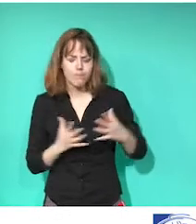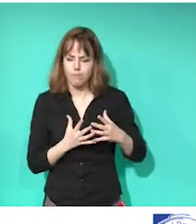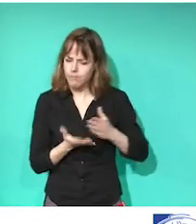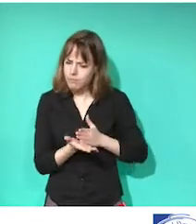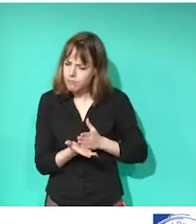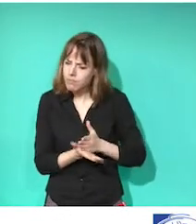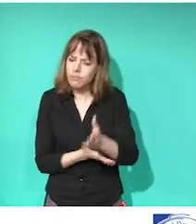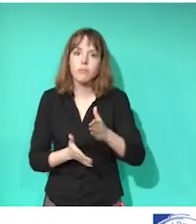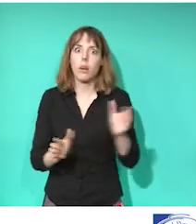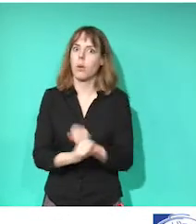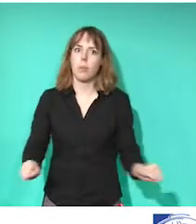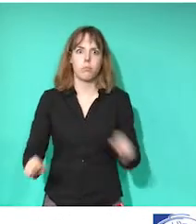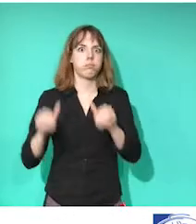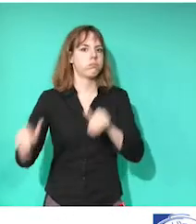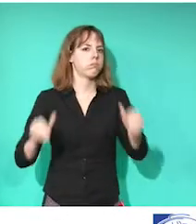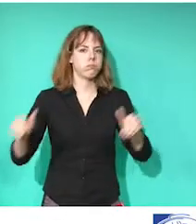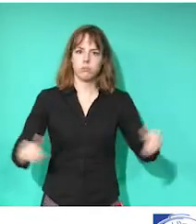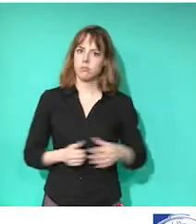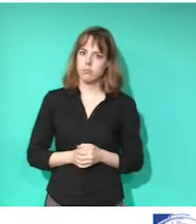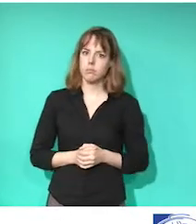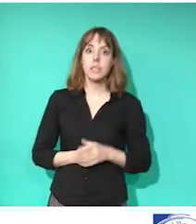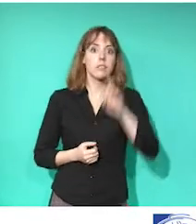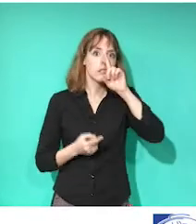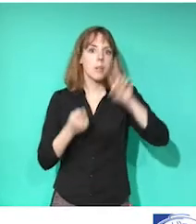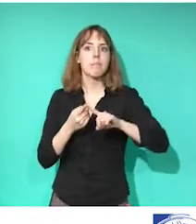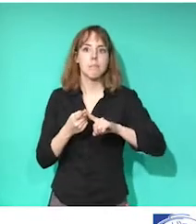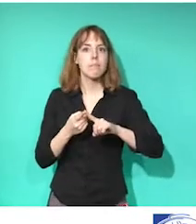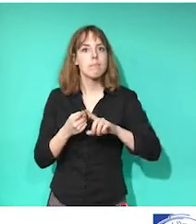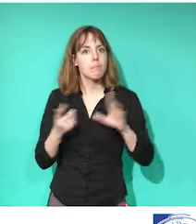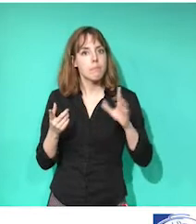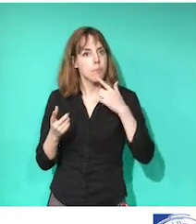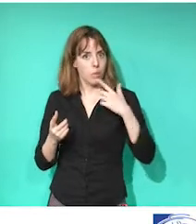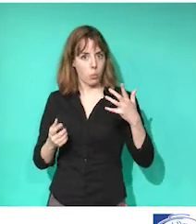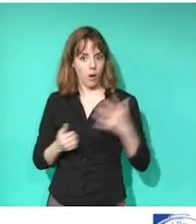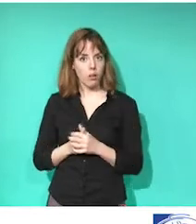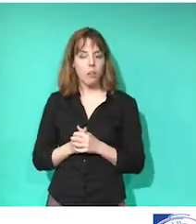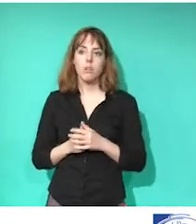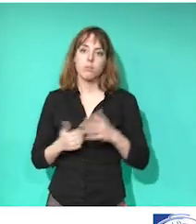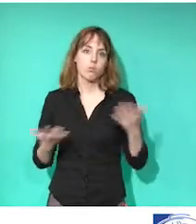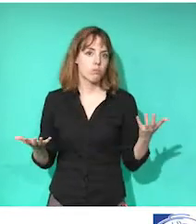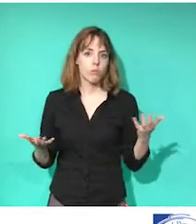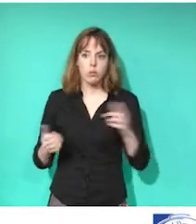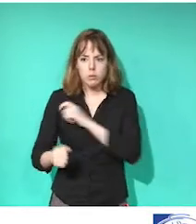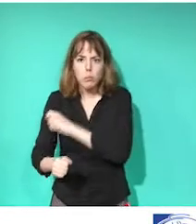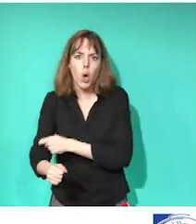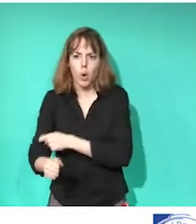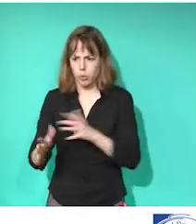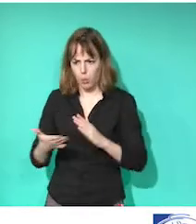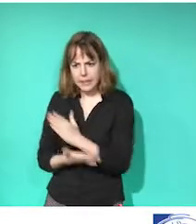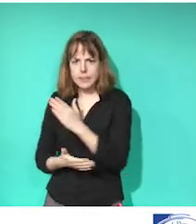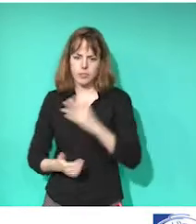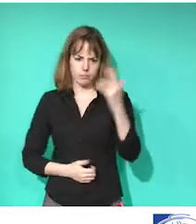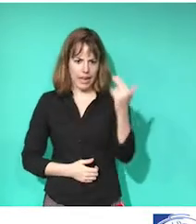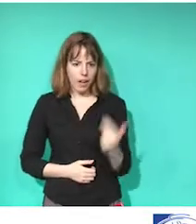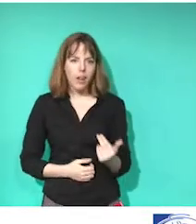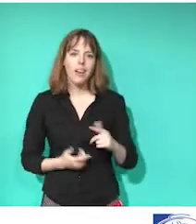Un mouvement extraordinaire. Et puis, les thèmes. On a été de l'articulation des temps au sport, aux arts,